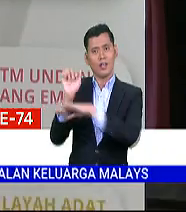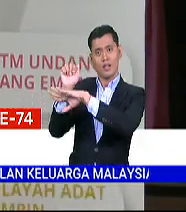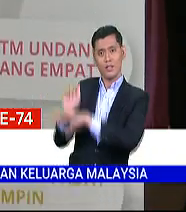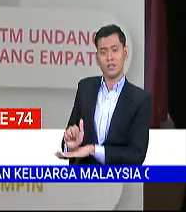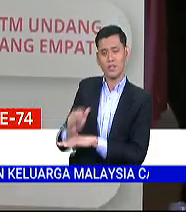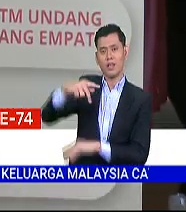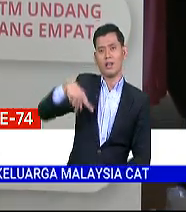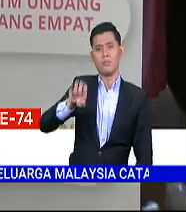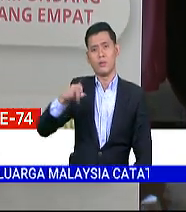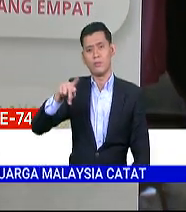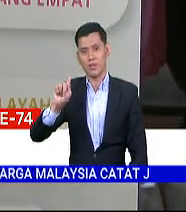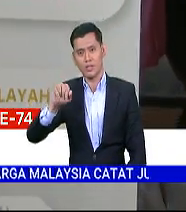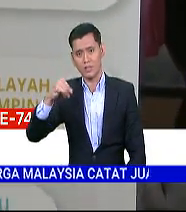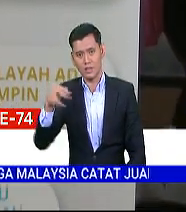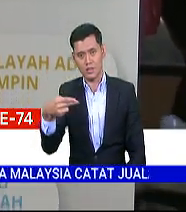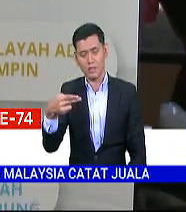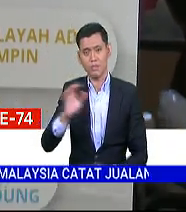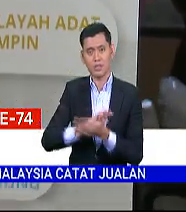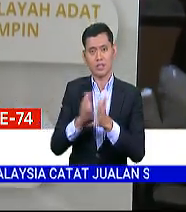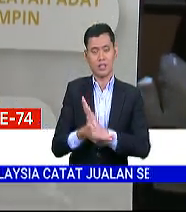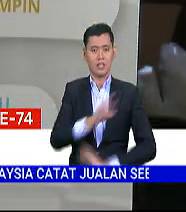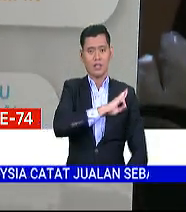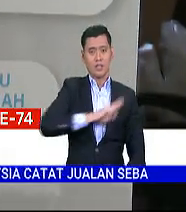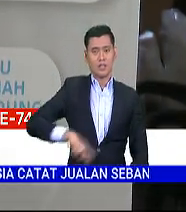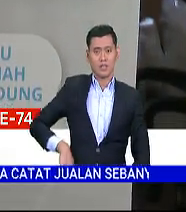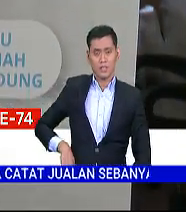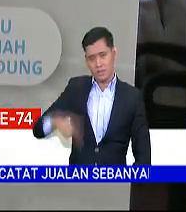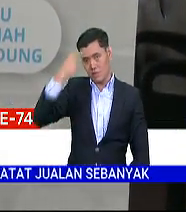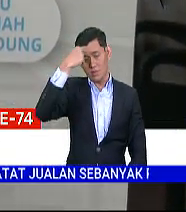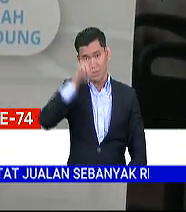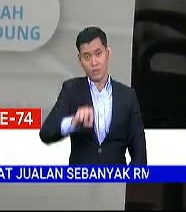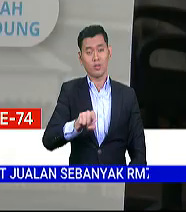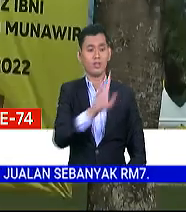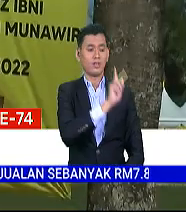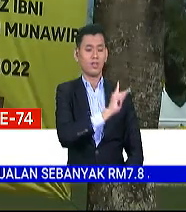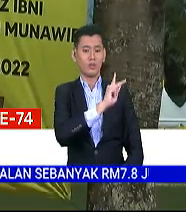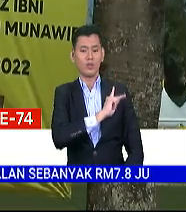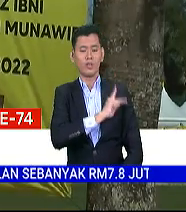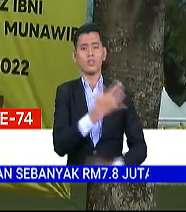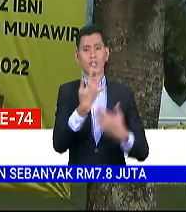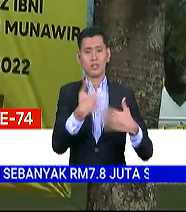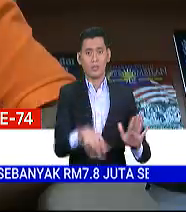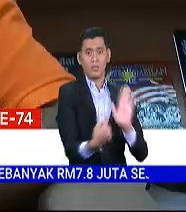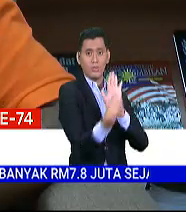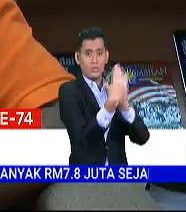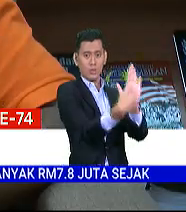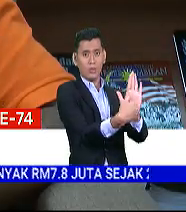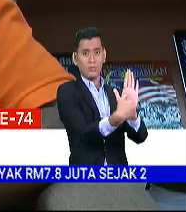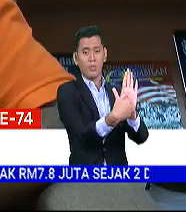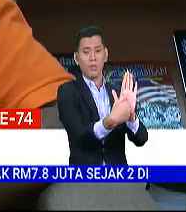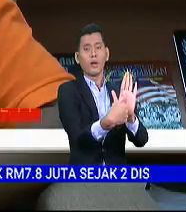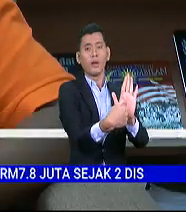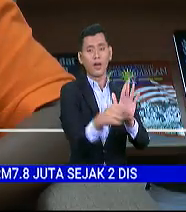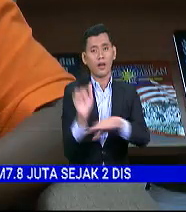berpatih yang dibawa oleh baginda sebagai raja kepada luak-luak yang terkandung dalam adat tersebut. Kita mesti